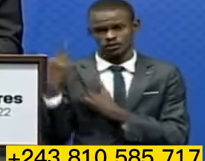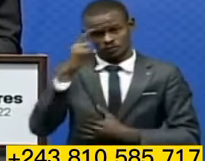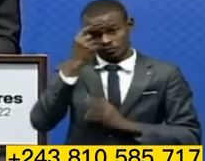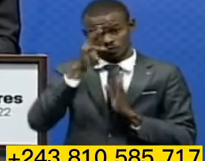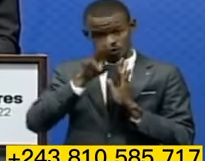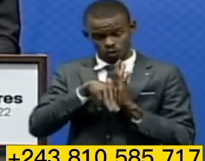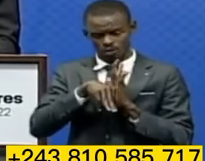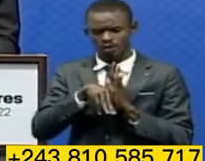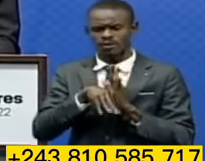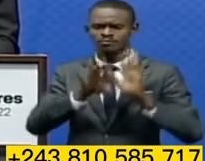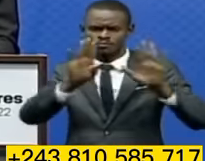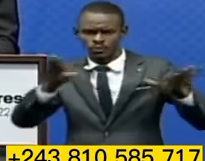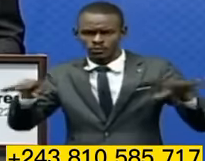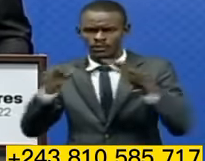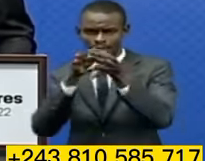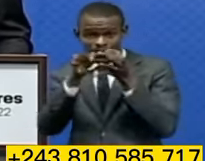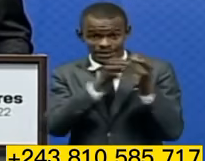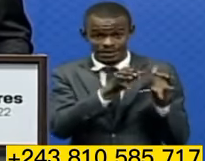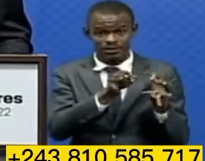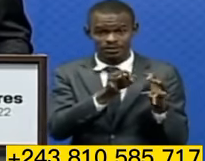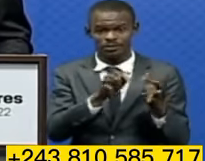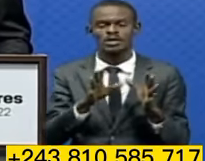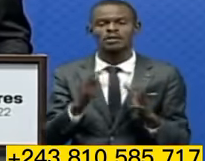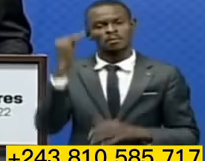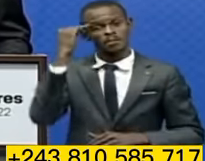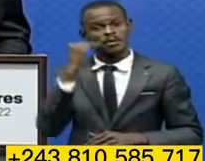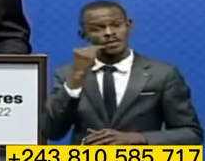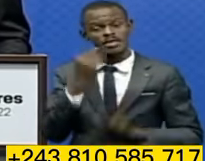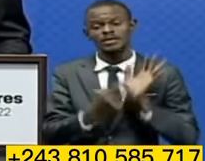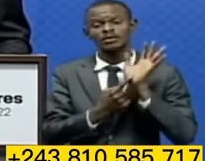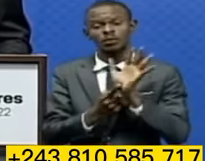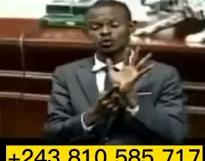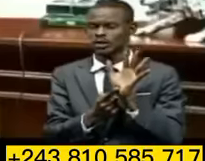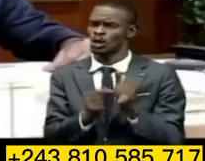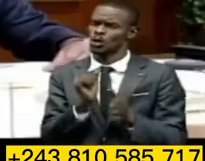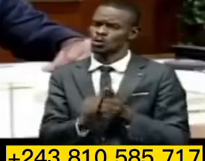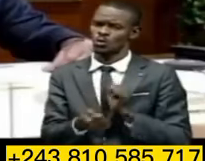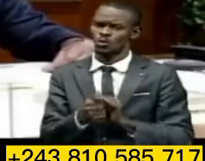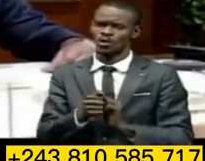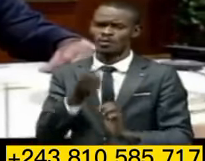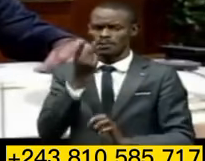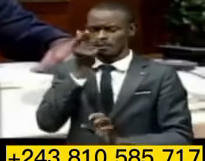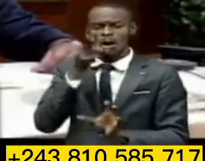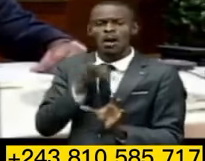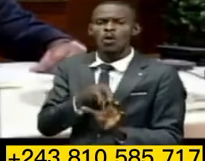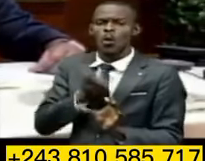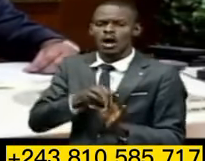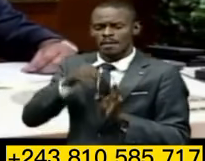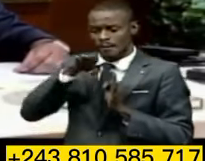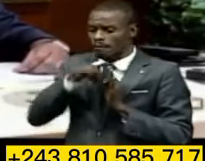du Conseil sur quelques points, notamment les problèmes de la pénurie de carburant dans le pays, en rappelant